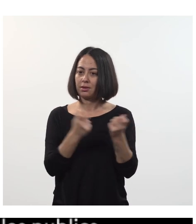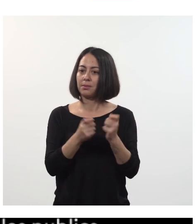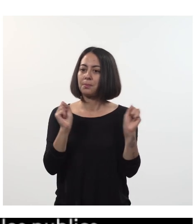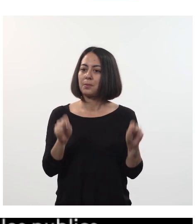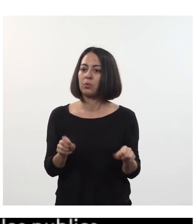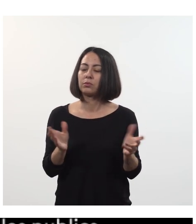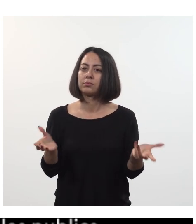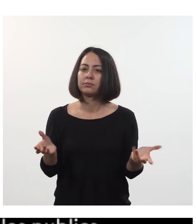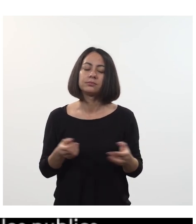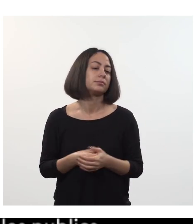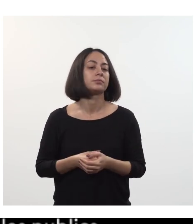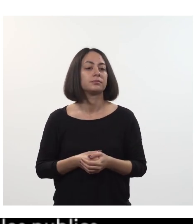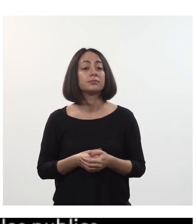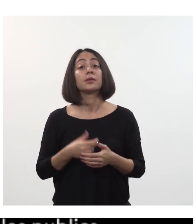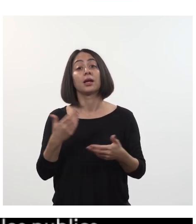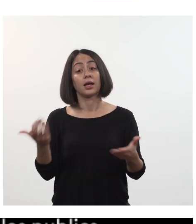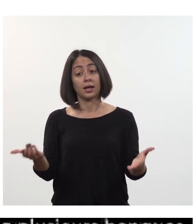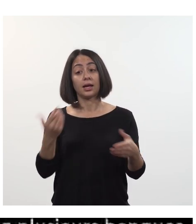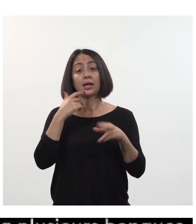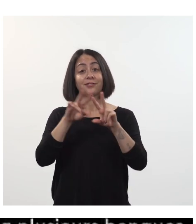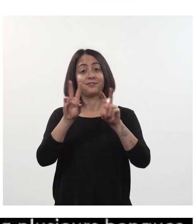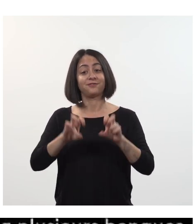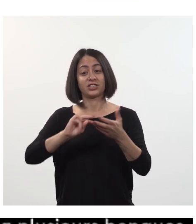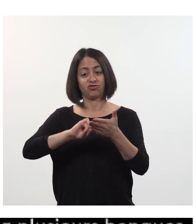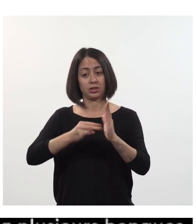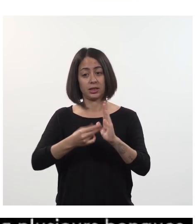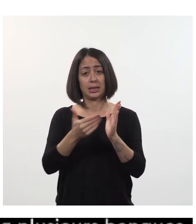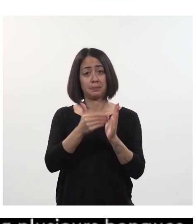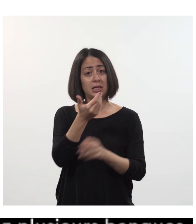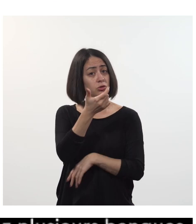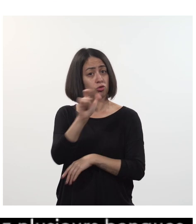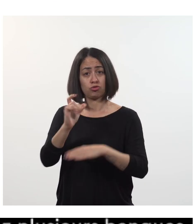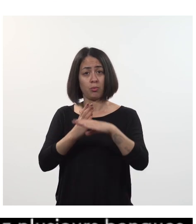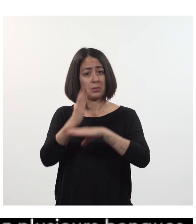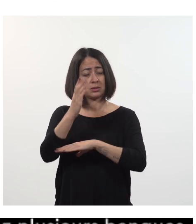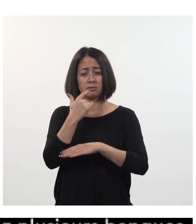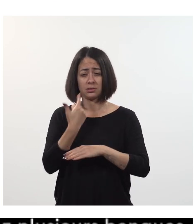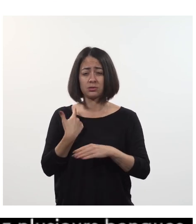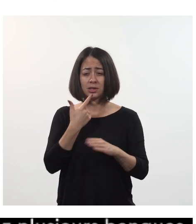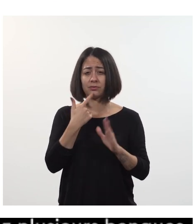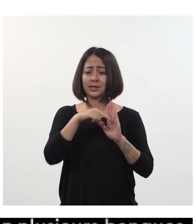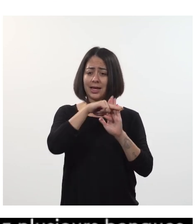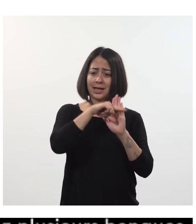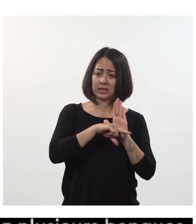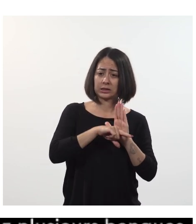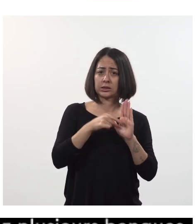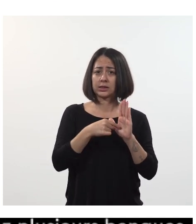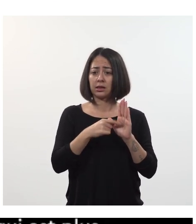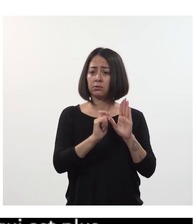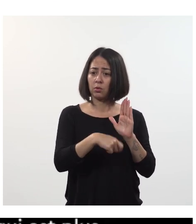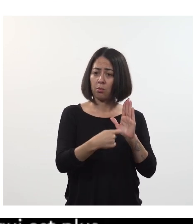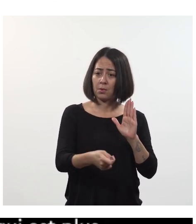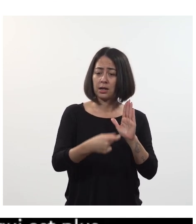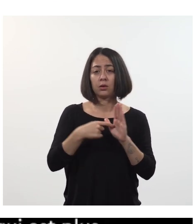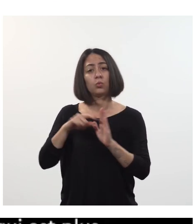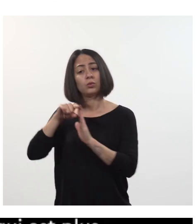avez également plus de 1200 fiches techniques qui vous permettent d'avoir les recettes aussi bien en texture normale qu'en texture mixée